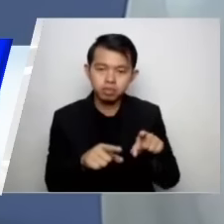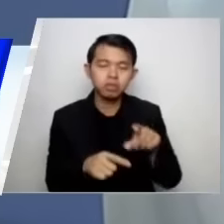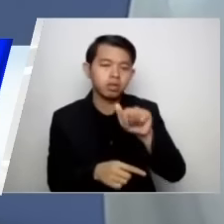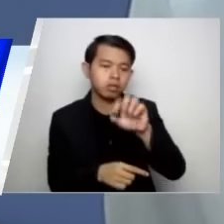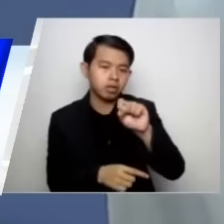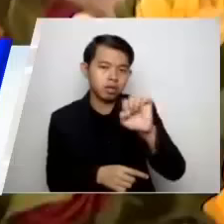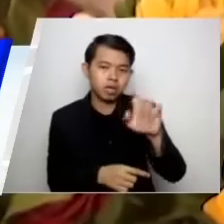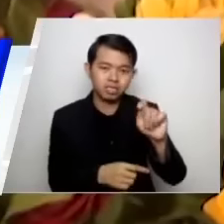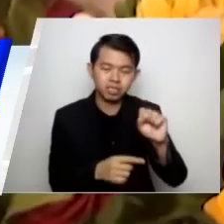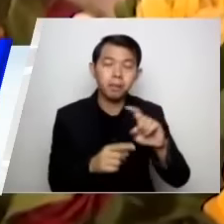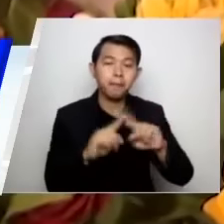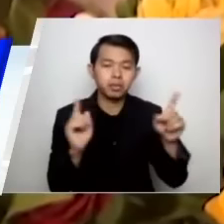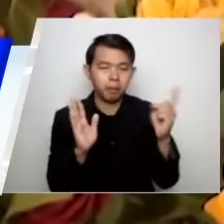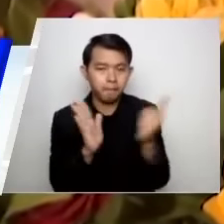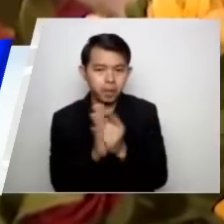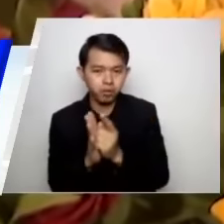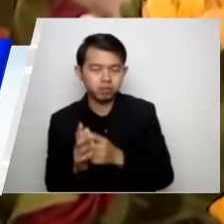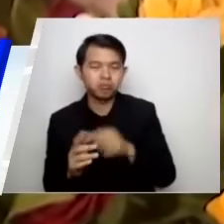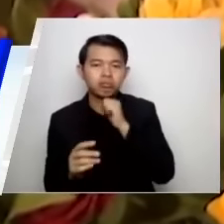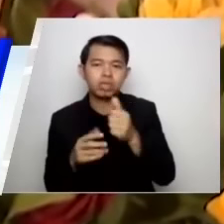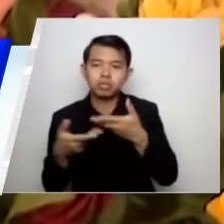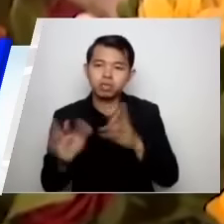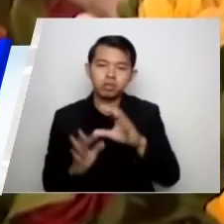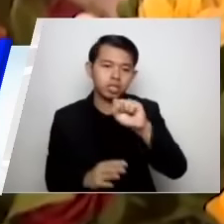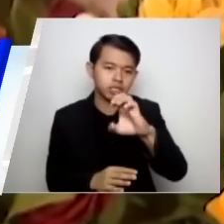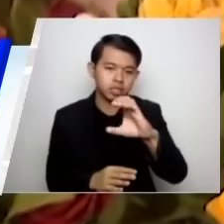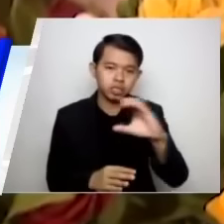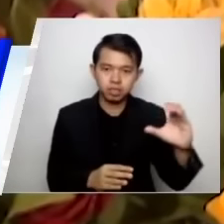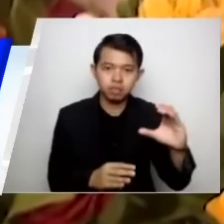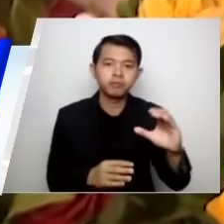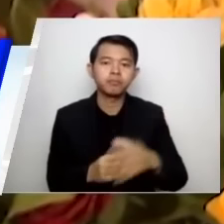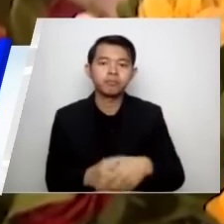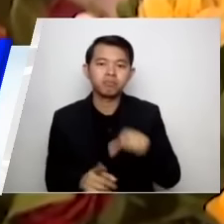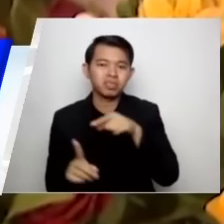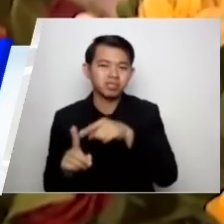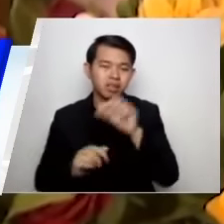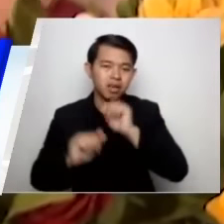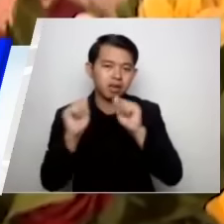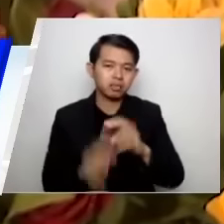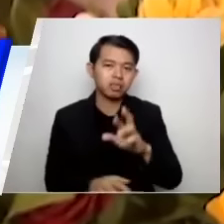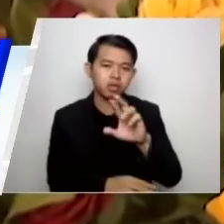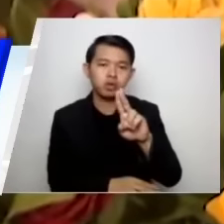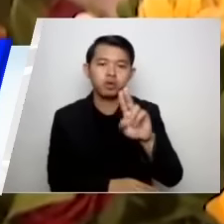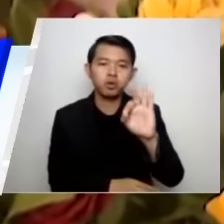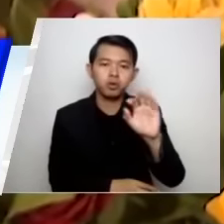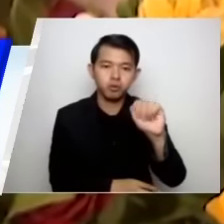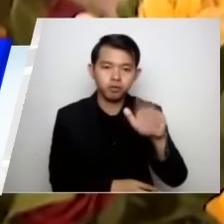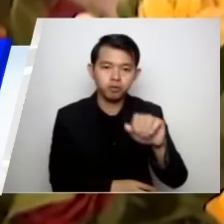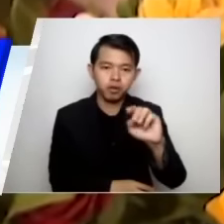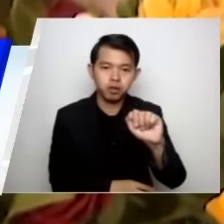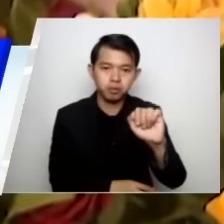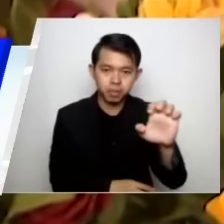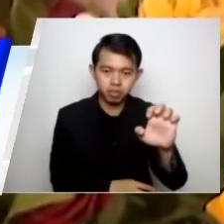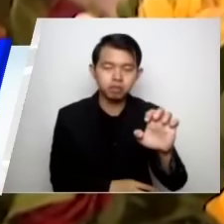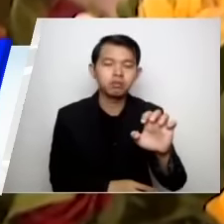mula sa SEC ang kinakaharap na kaso ng aktres na si Rufa Mae Quinto. Ito ang kinumpirma ng kanyang abogado. Paglilinaw ni Attorney Mary